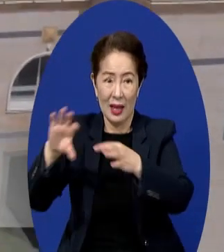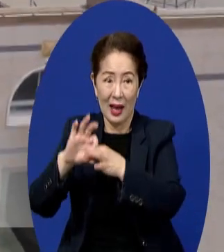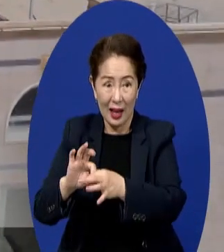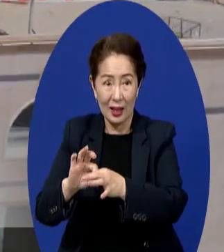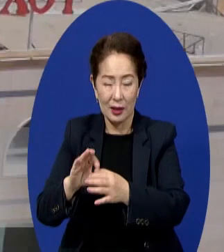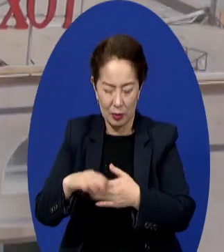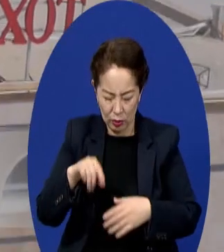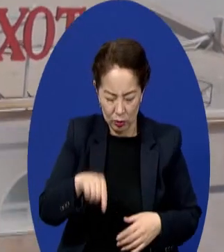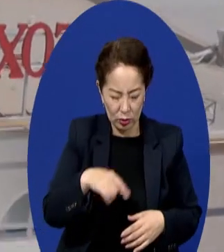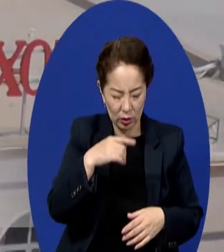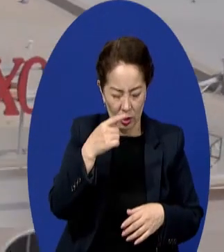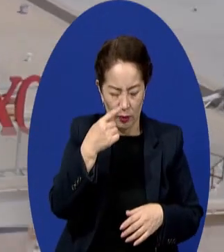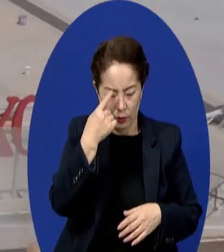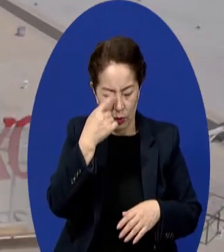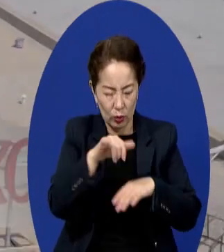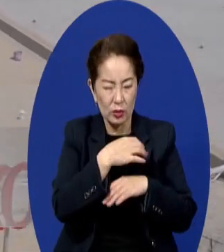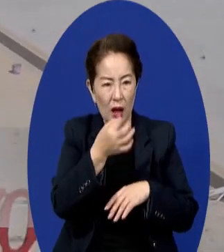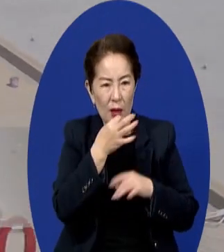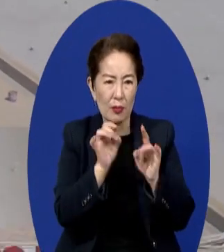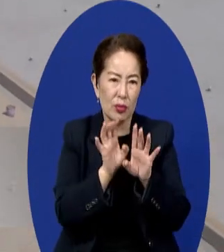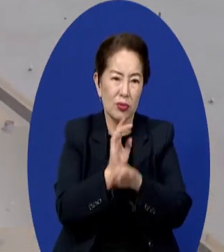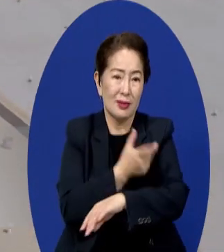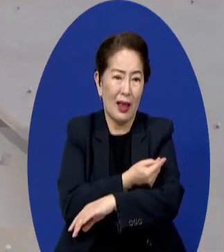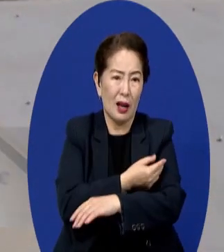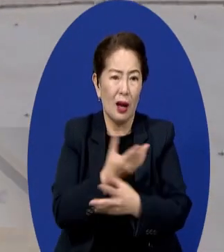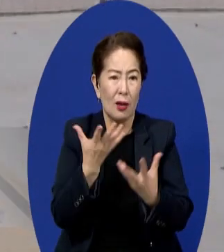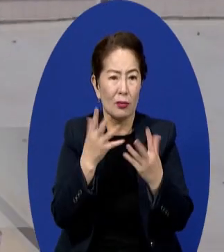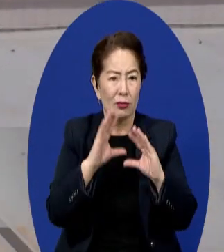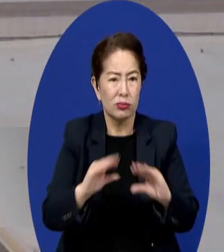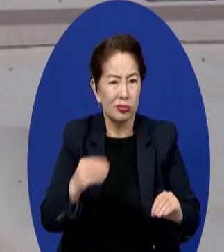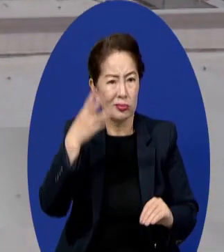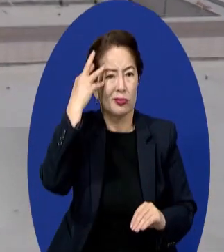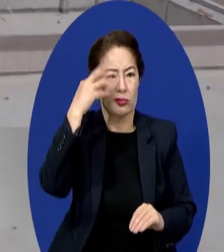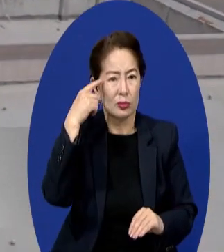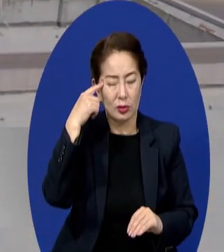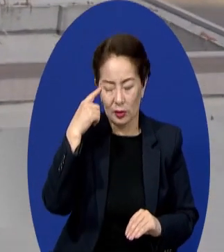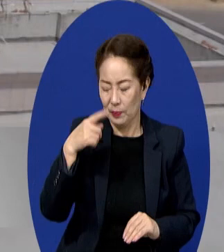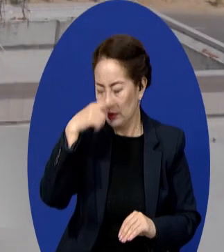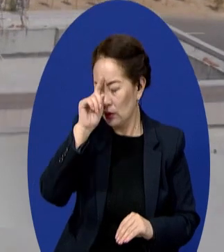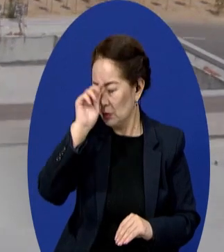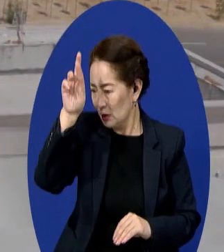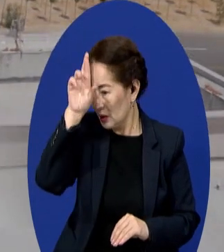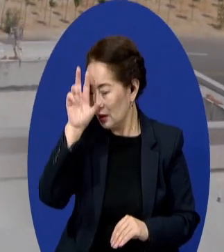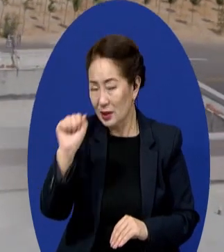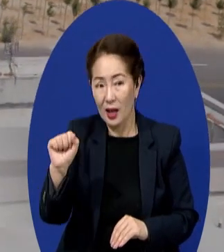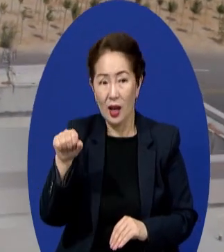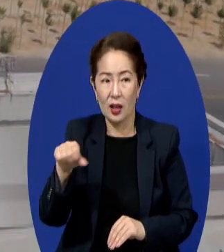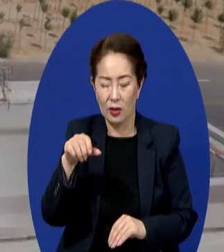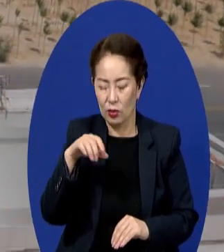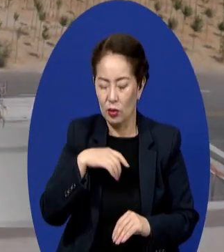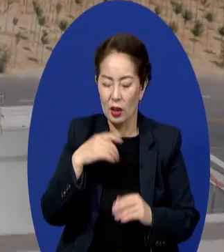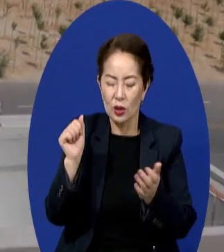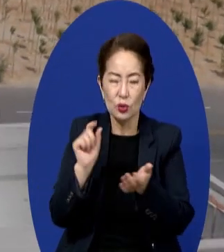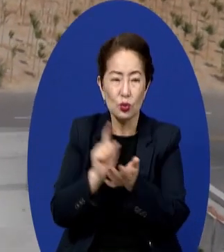хомсдол үүсэх бий гэдэг болгоомжлол эрүүл мэндийн салбарын донд байгаа юм. Эрүүл мэндийн сайдын өгч байгаа мэдээлэлээр шаардлагатай эм тарианы хомсдол үүсэхээс өмнө